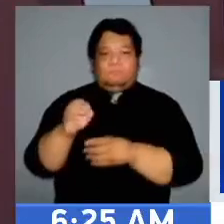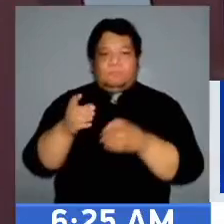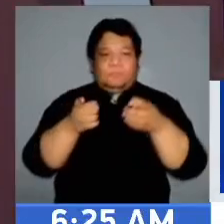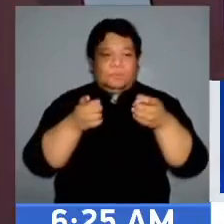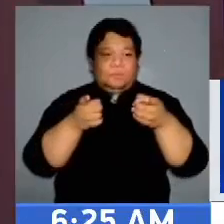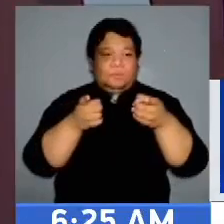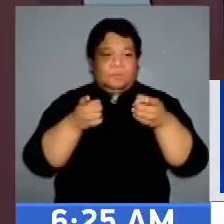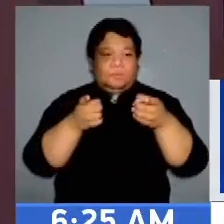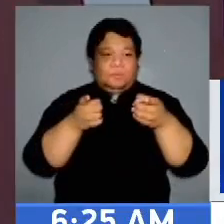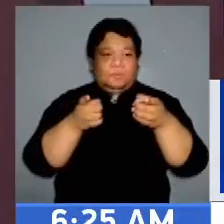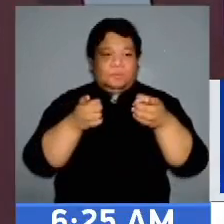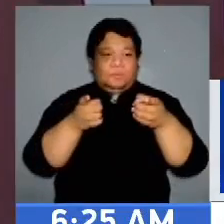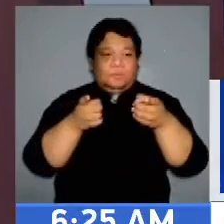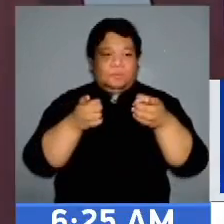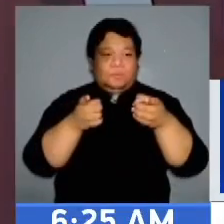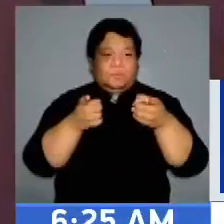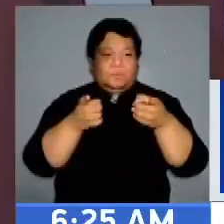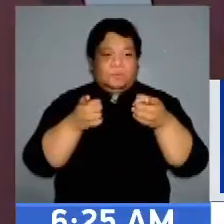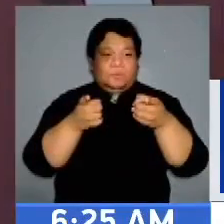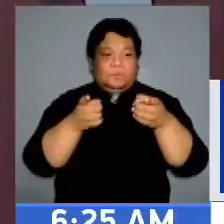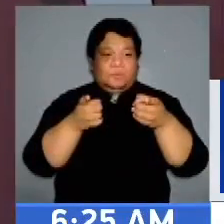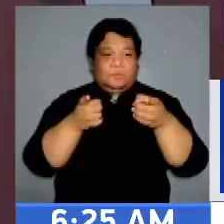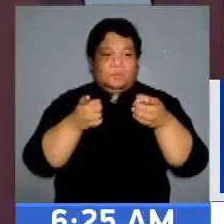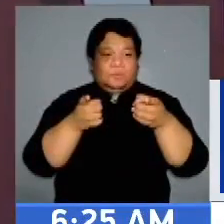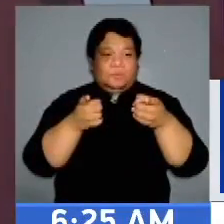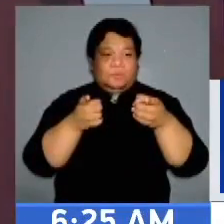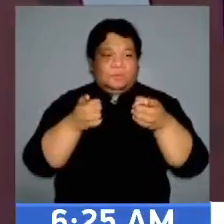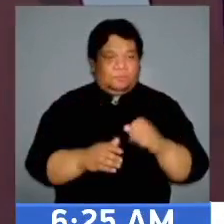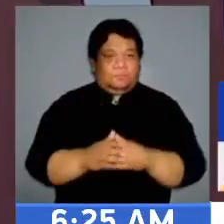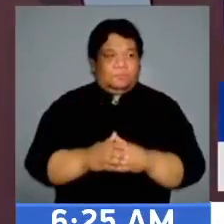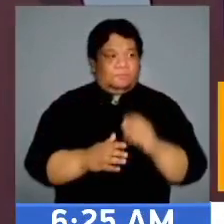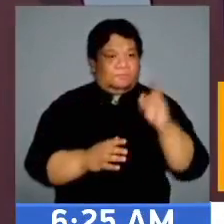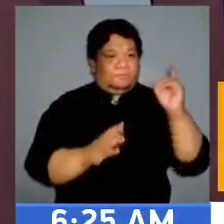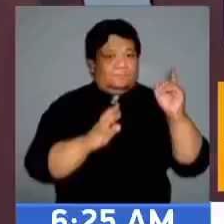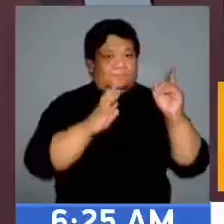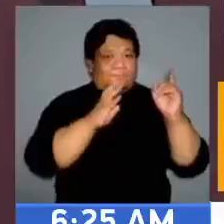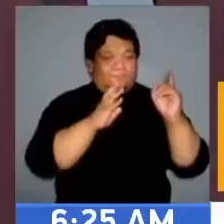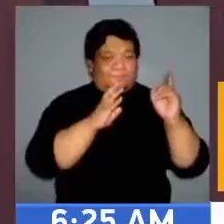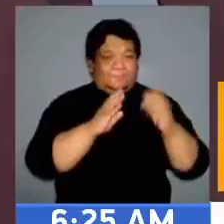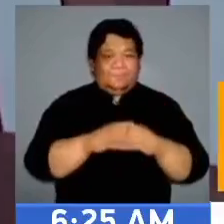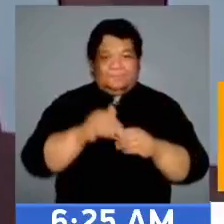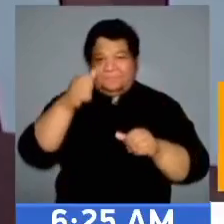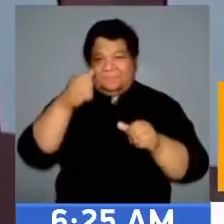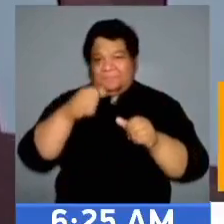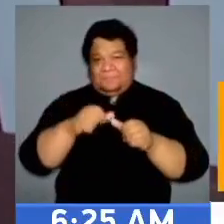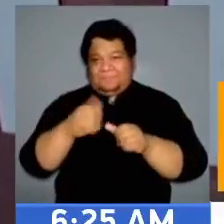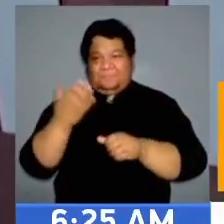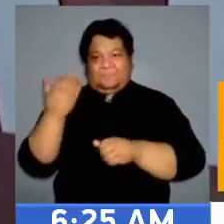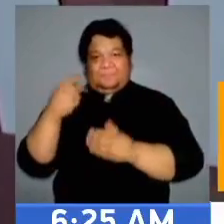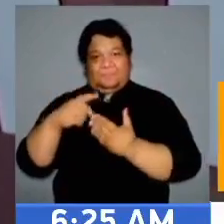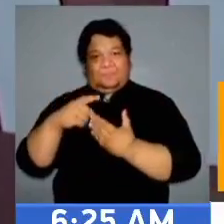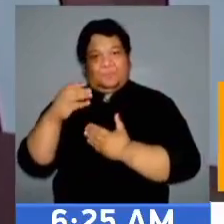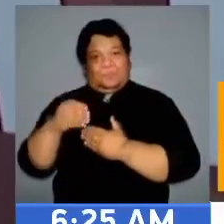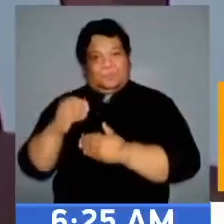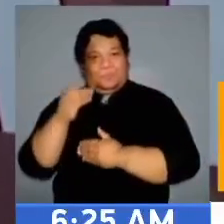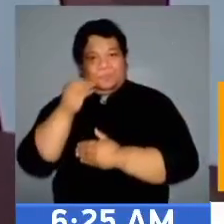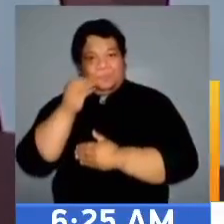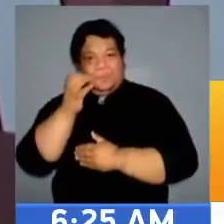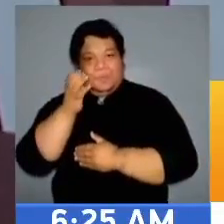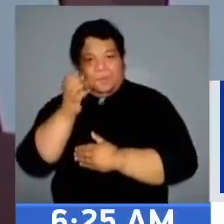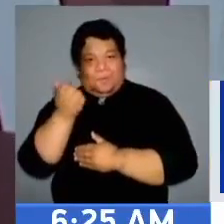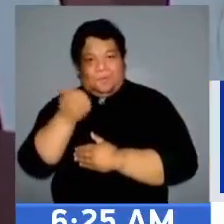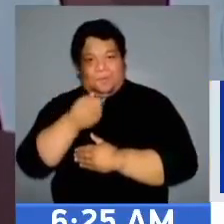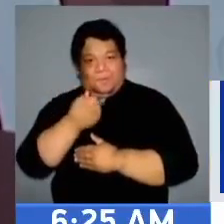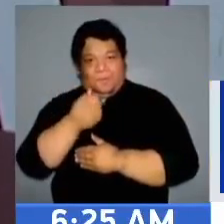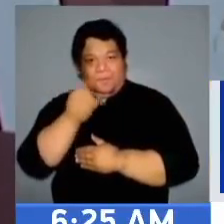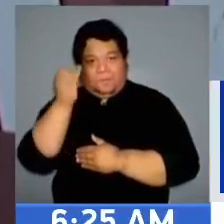Coming from Maria Clara at Ibarra, na parang we really left a mark and really gave a